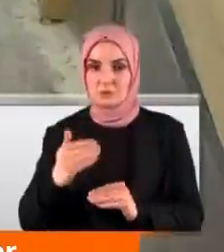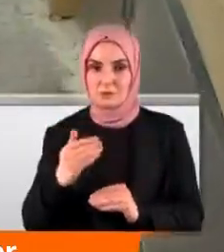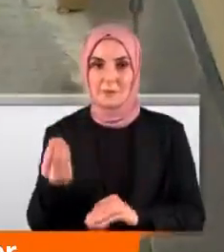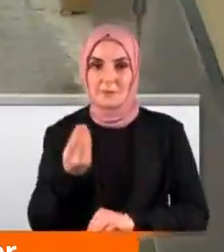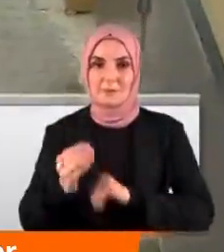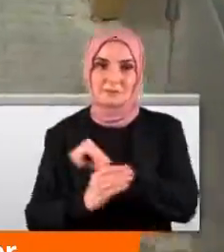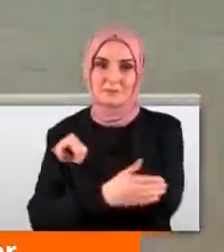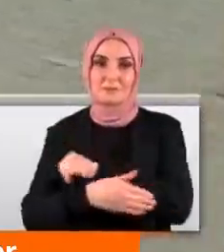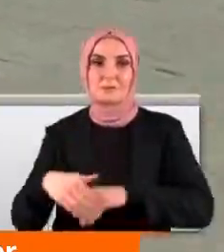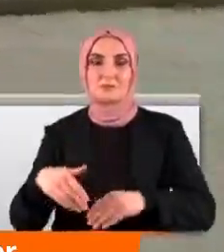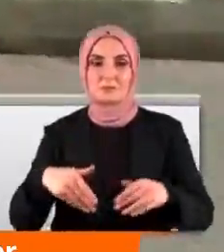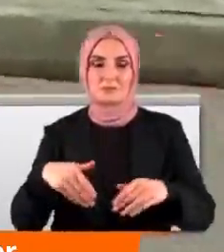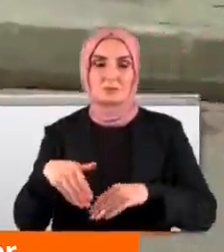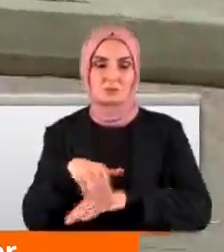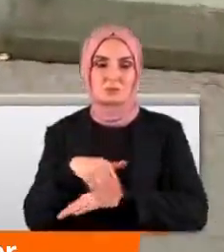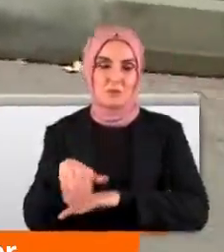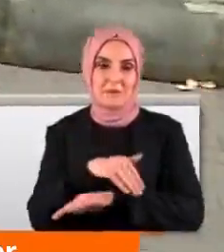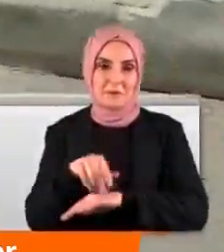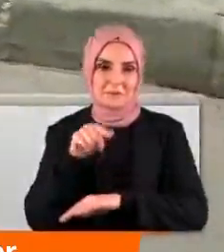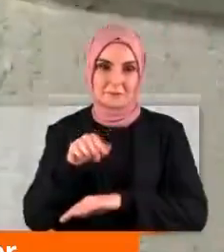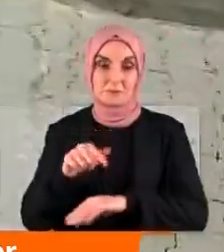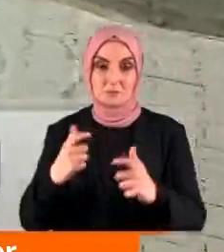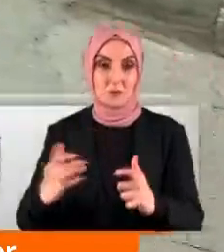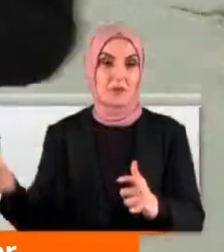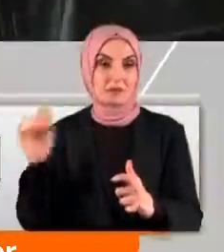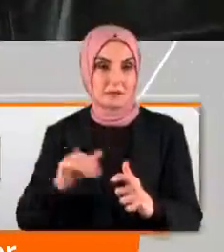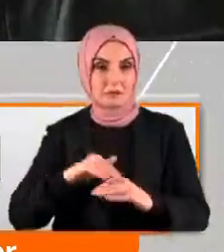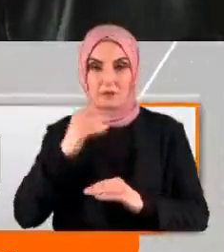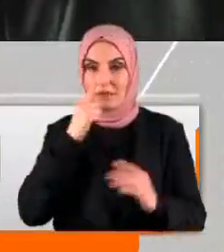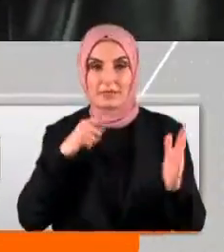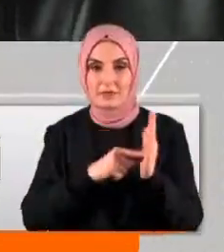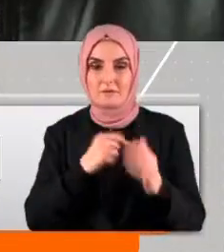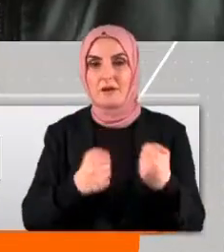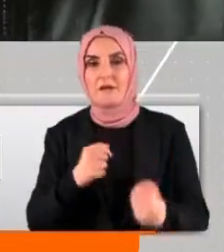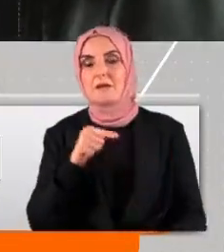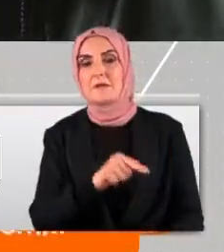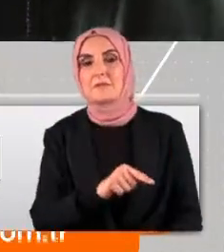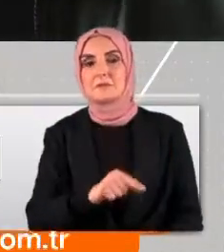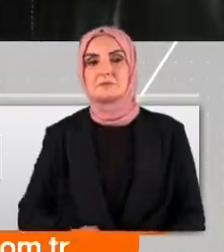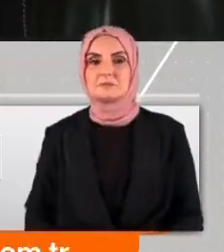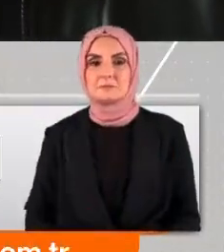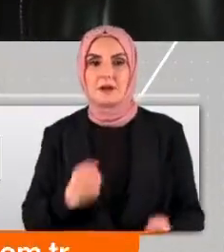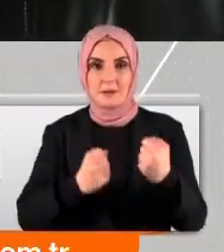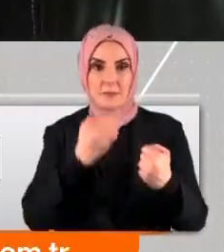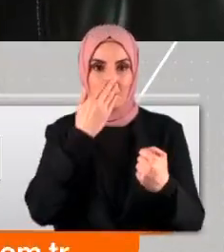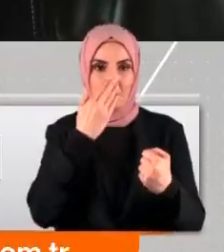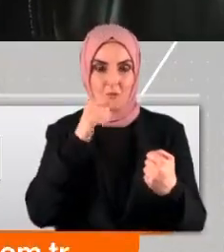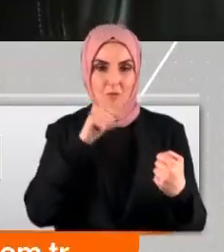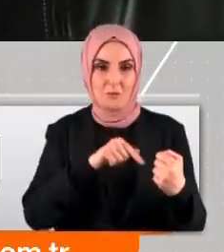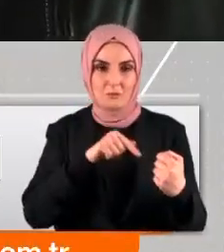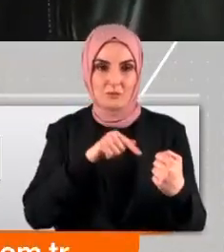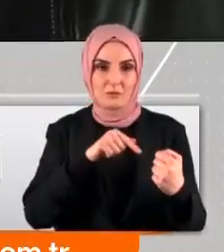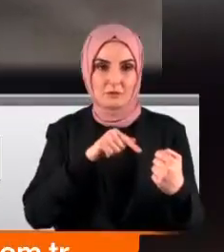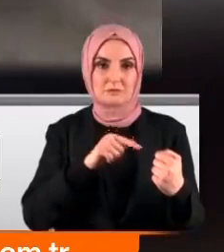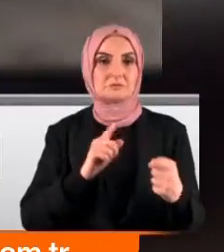indi ve buraya geldi. Ardından hedefi arabaydı. Tur atıyor, arabanın önünden geçiyor,